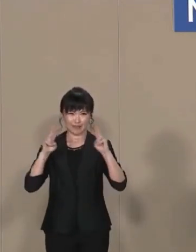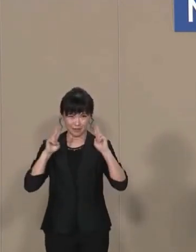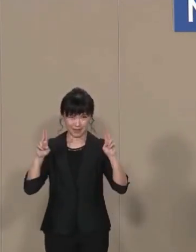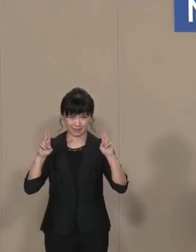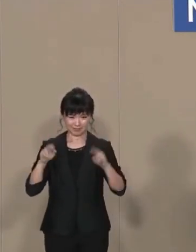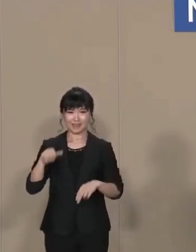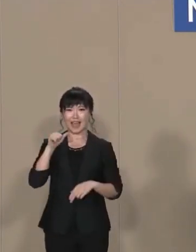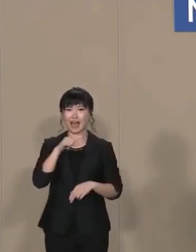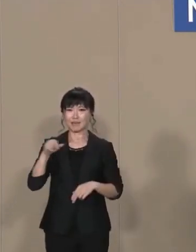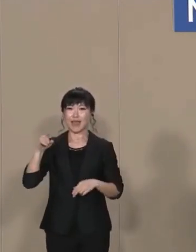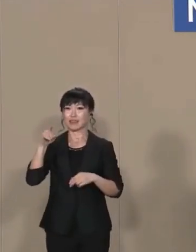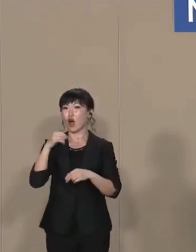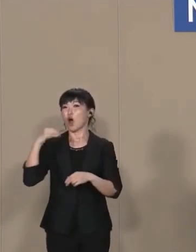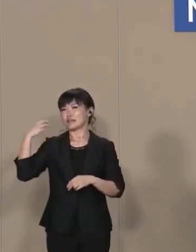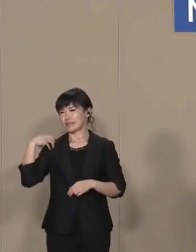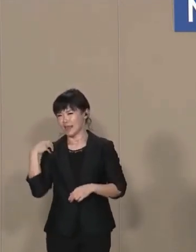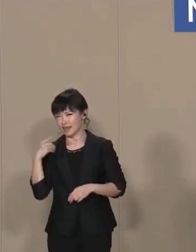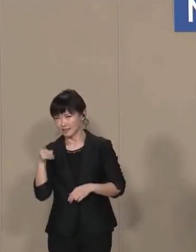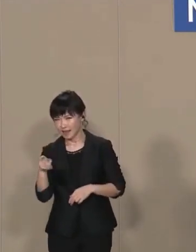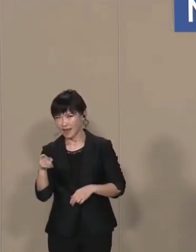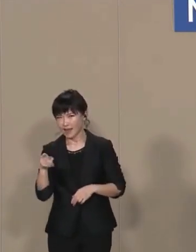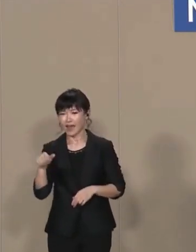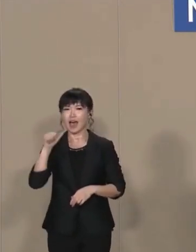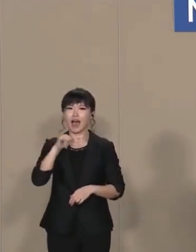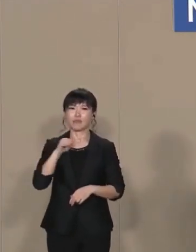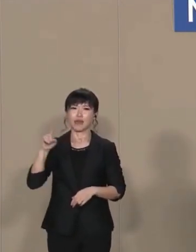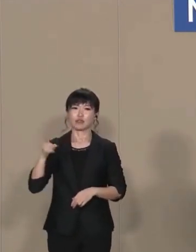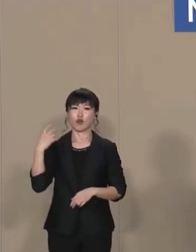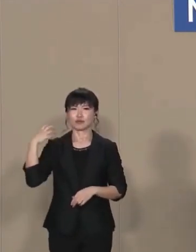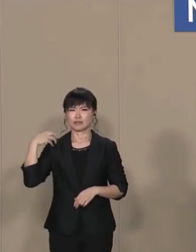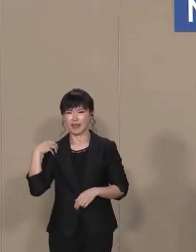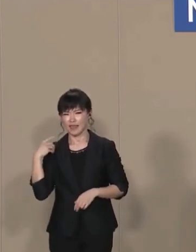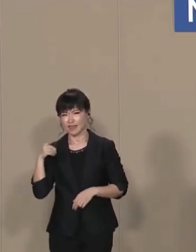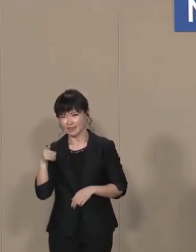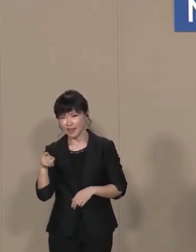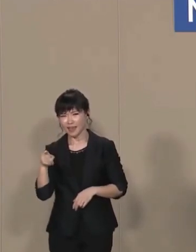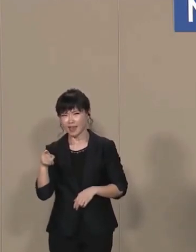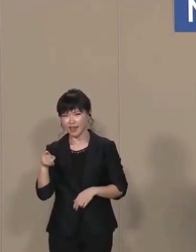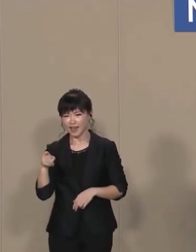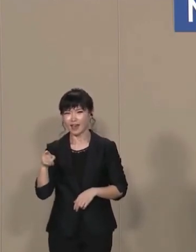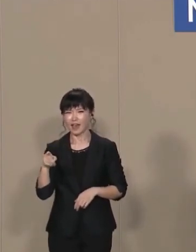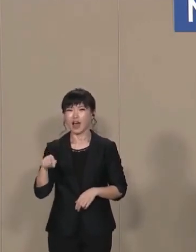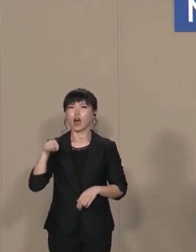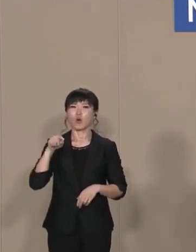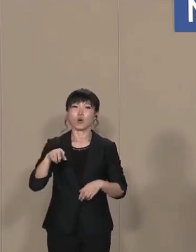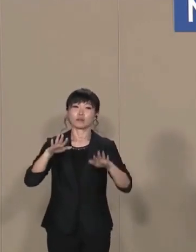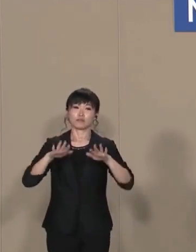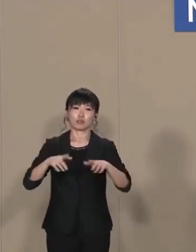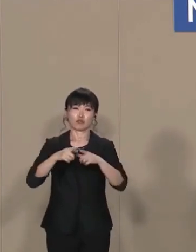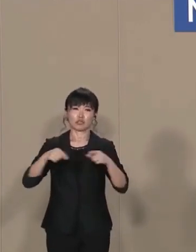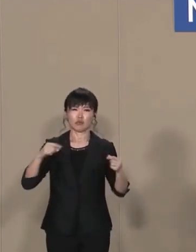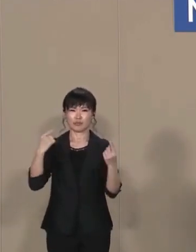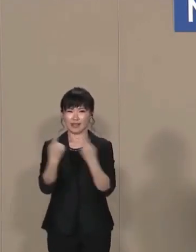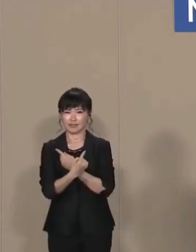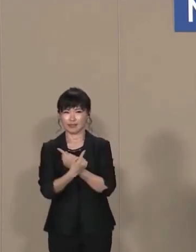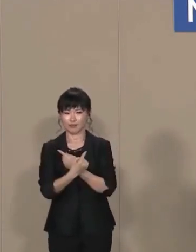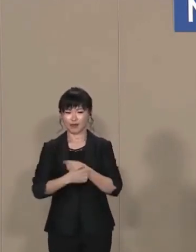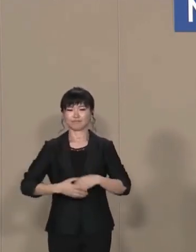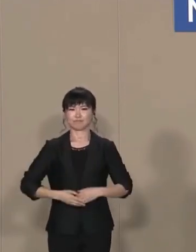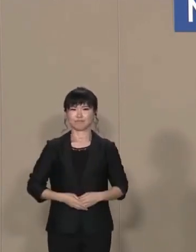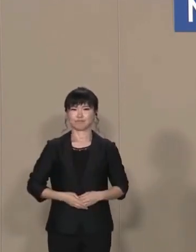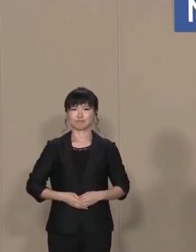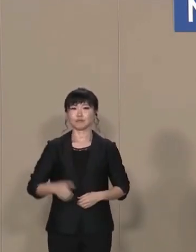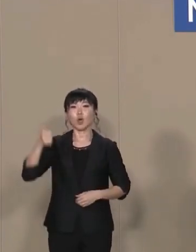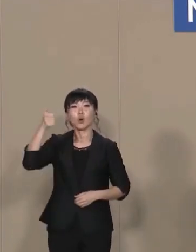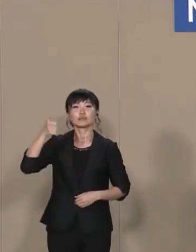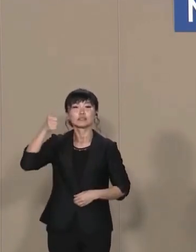安倍のせいだ安倍政だーこんな日本になったのはお